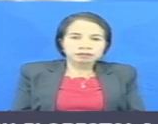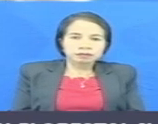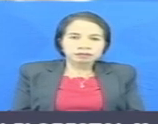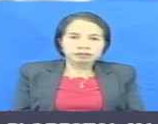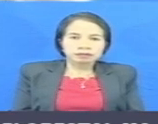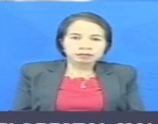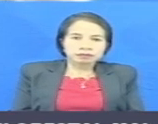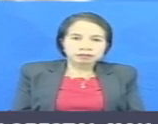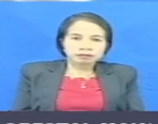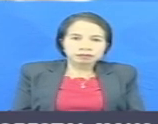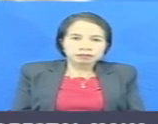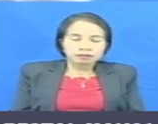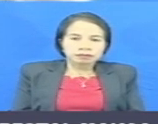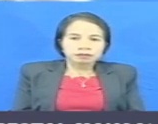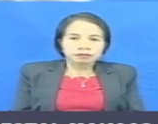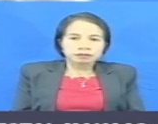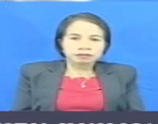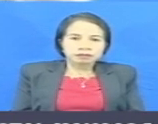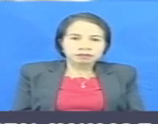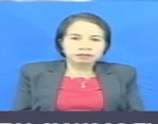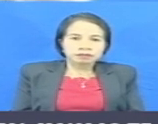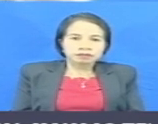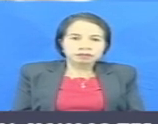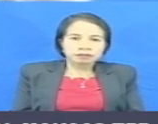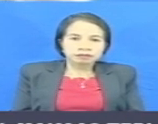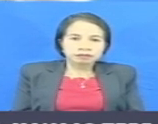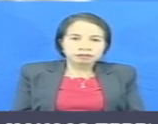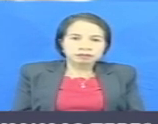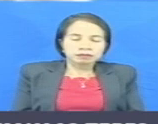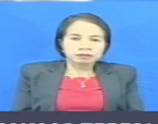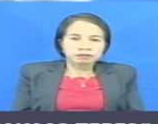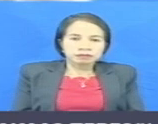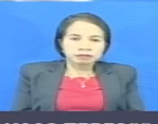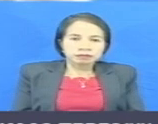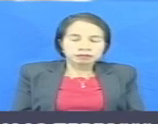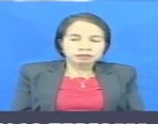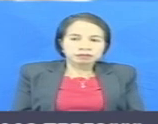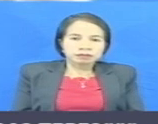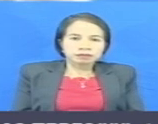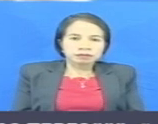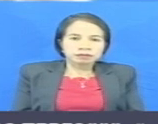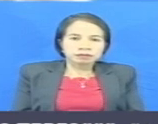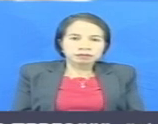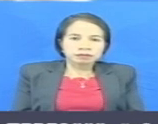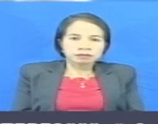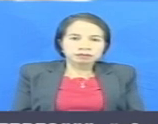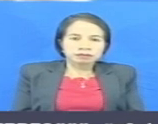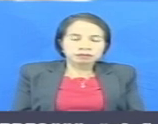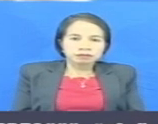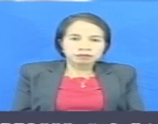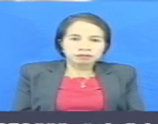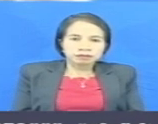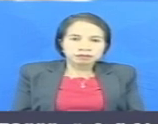kondisau tempo seina romang ho nia temperatura minimum menos 13, temperatura maksimum menos 8 grau Celsius. Ita refa le baia